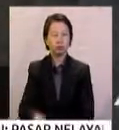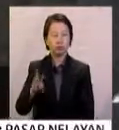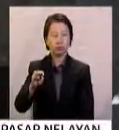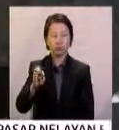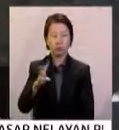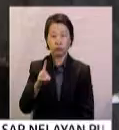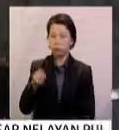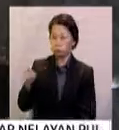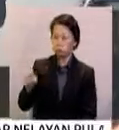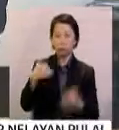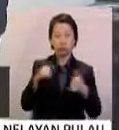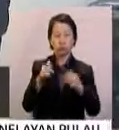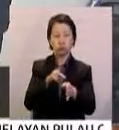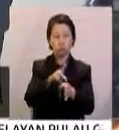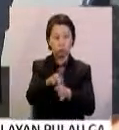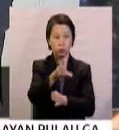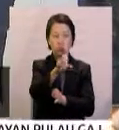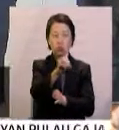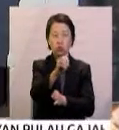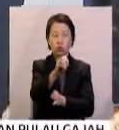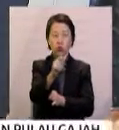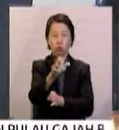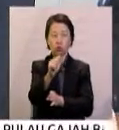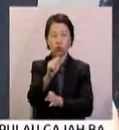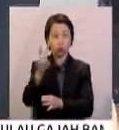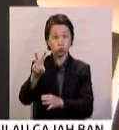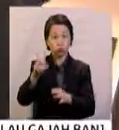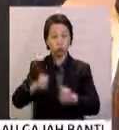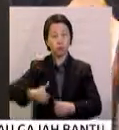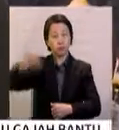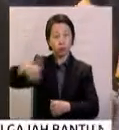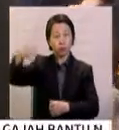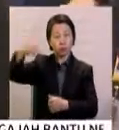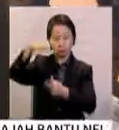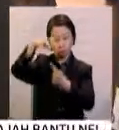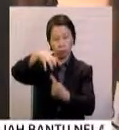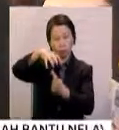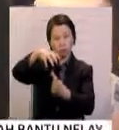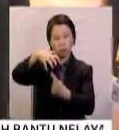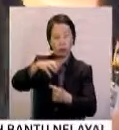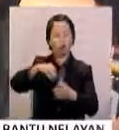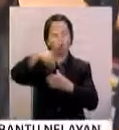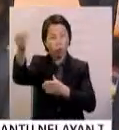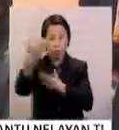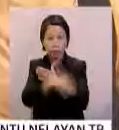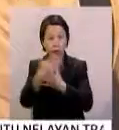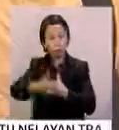adalah pemain profesional Dota 2 yang sudah memenangi pelbagai kejohanan di luar negara.